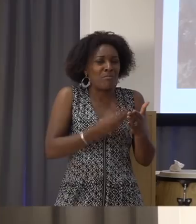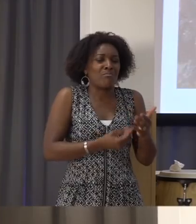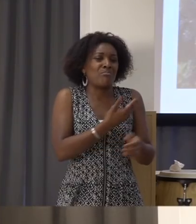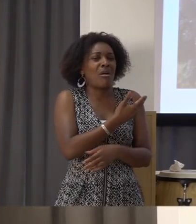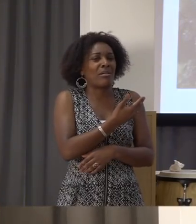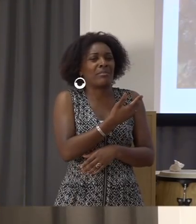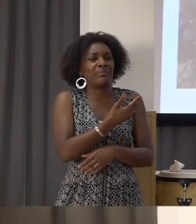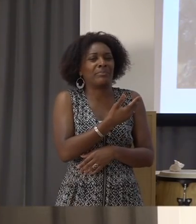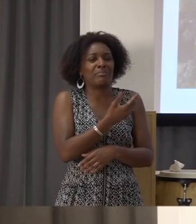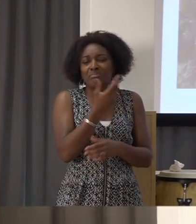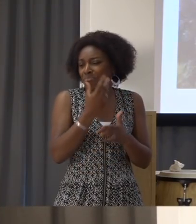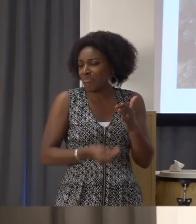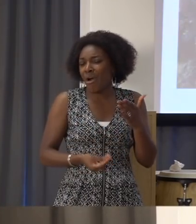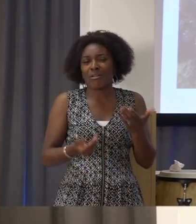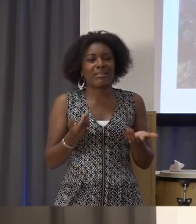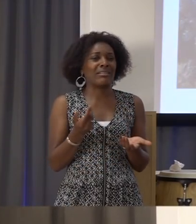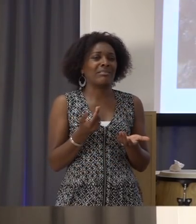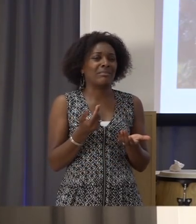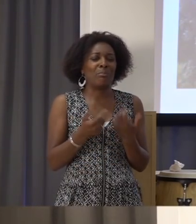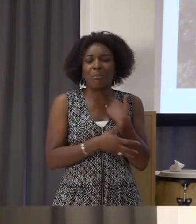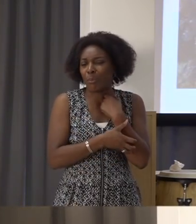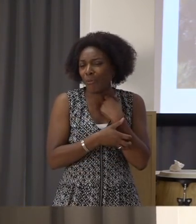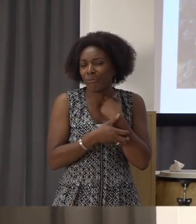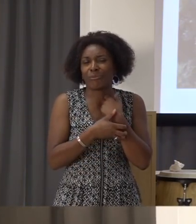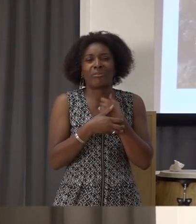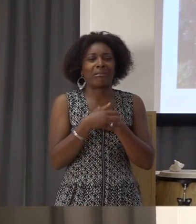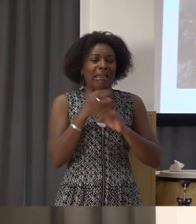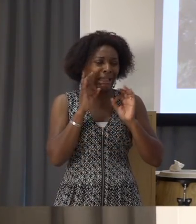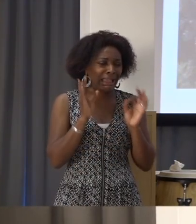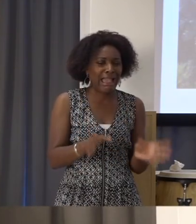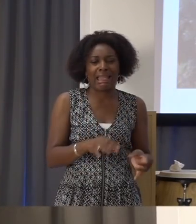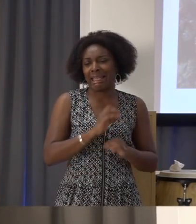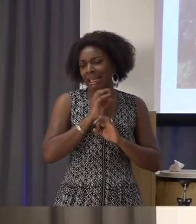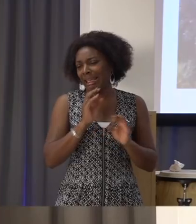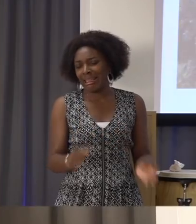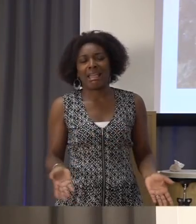Ils manquent des choses les plus nécessaires à la vie.